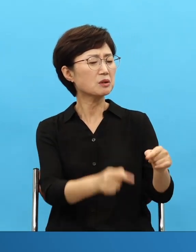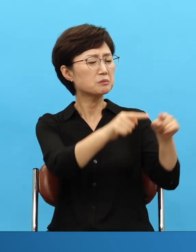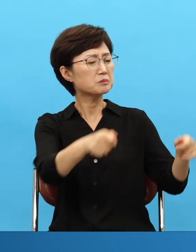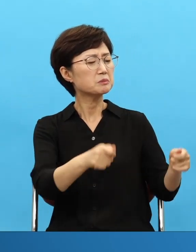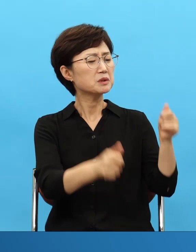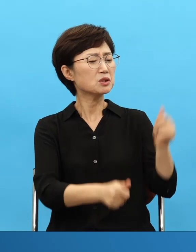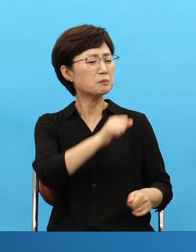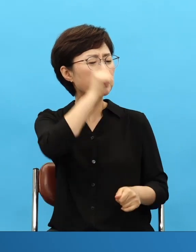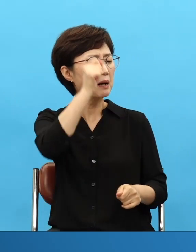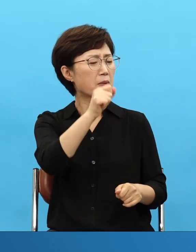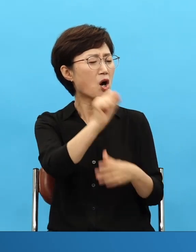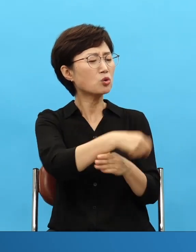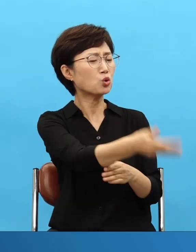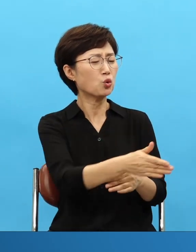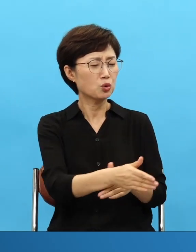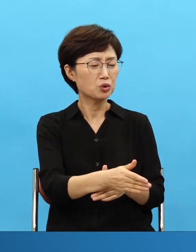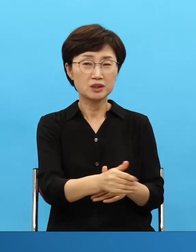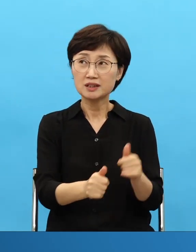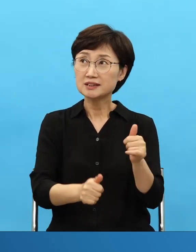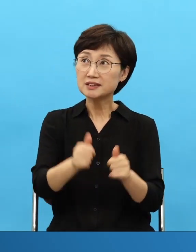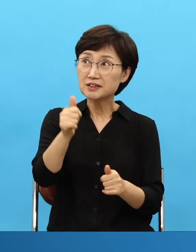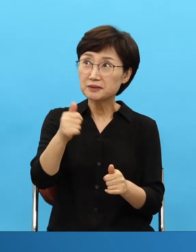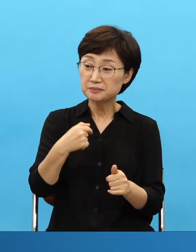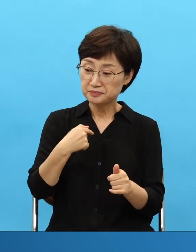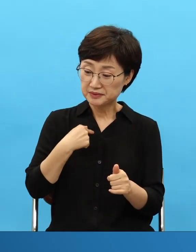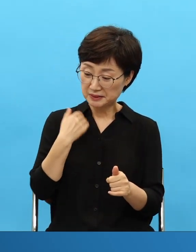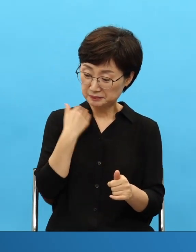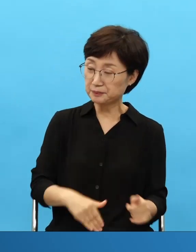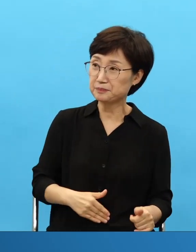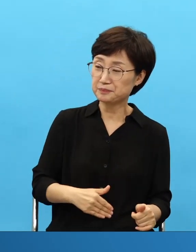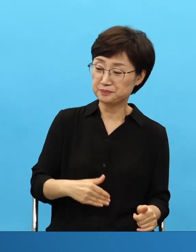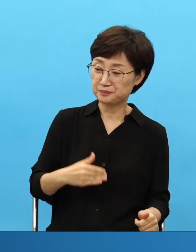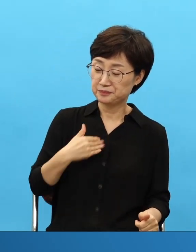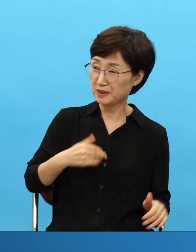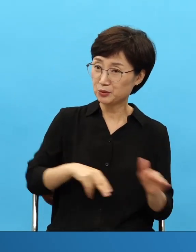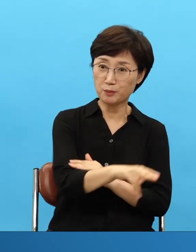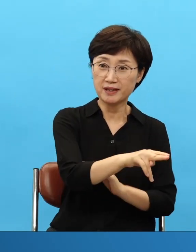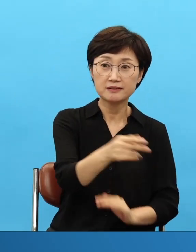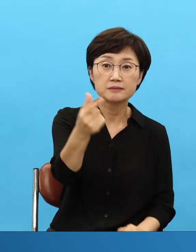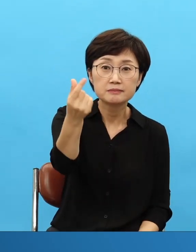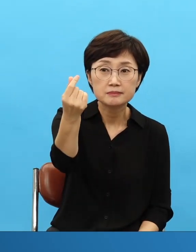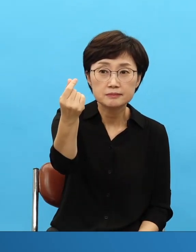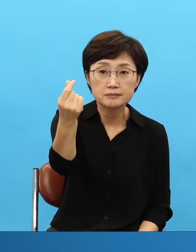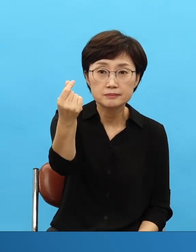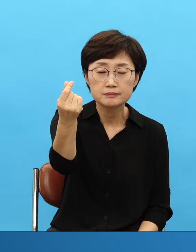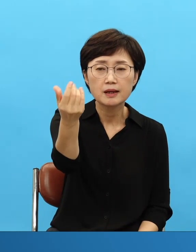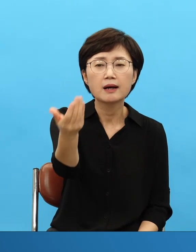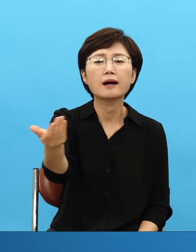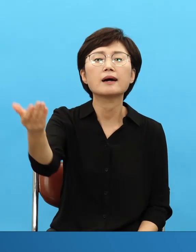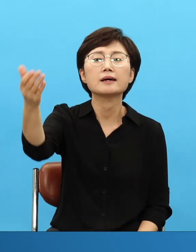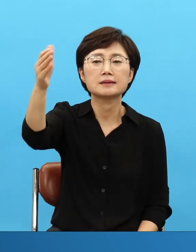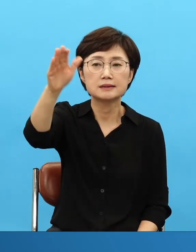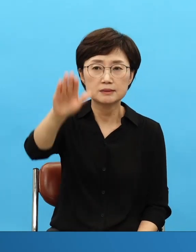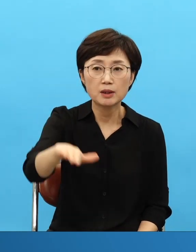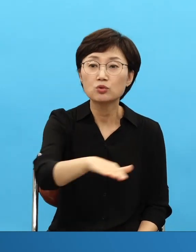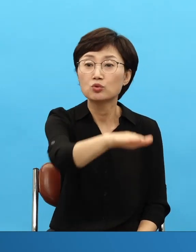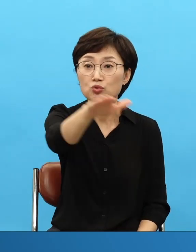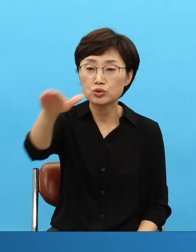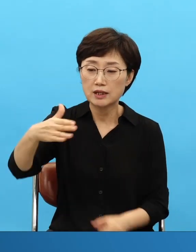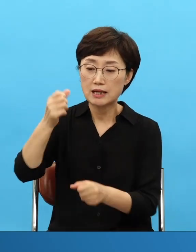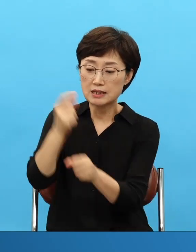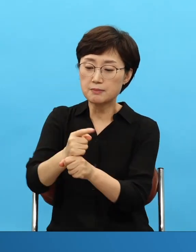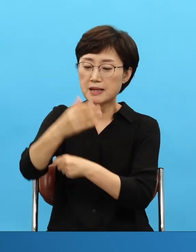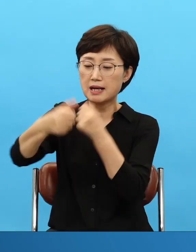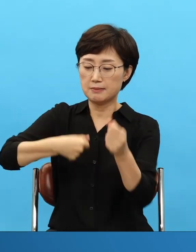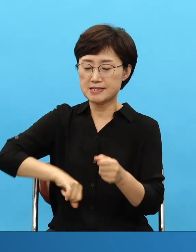this were some sort of certification that we could only receive after taking the bar exam, I would have failed to receive it. 하나님의 자녀이기 때문에 믿음으로